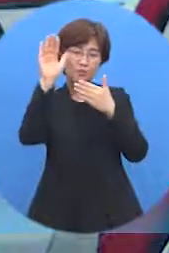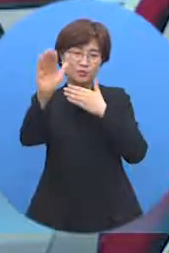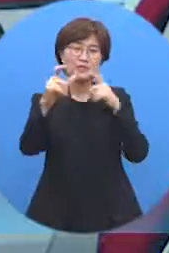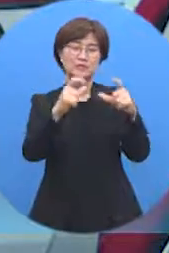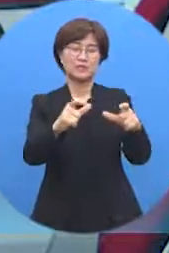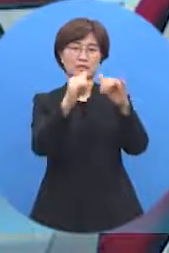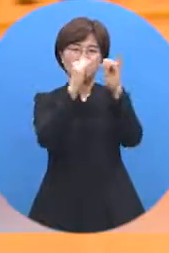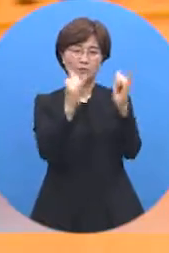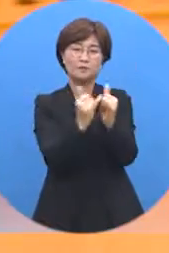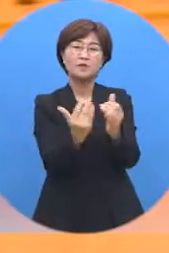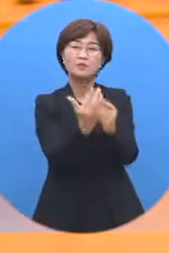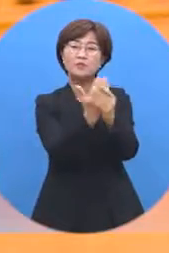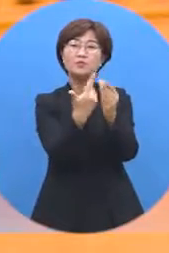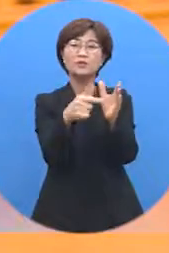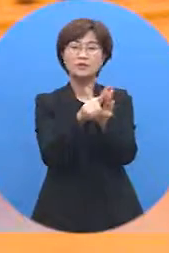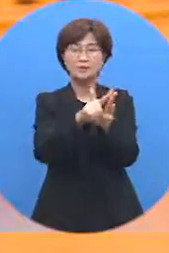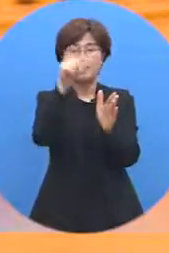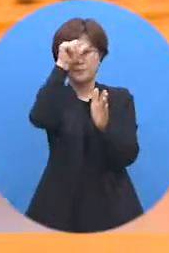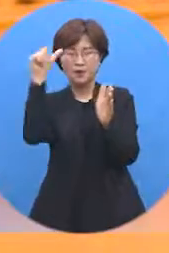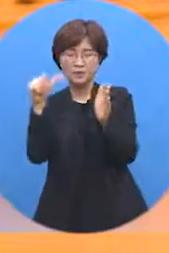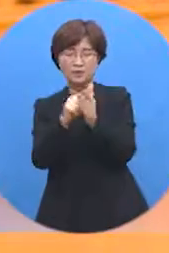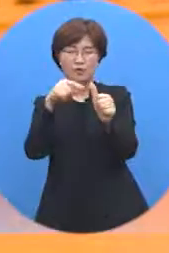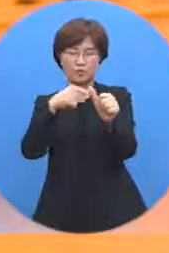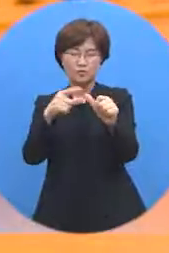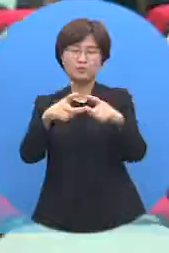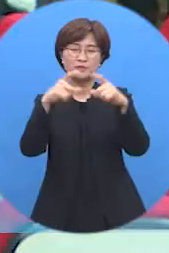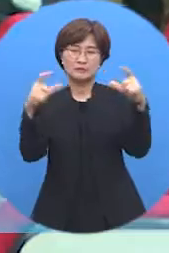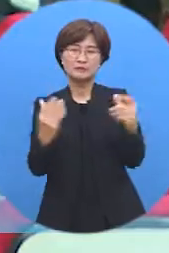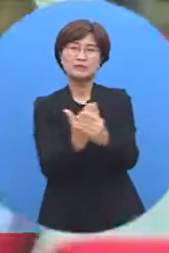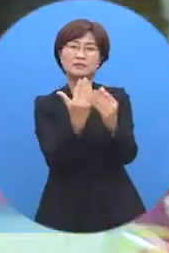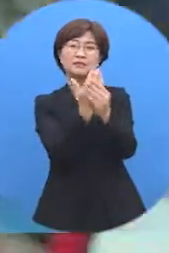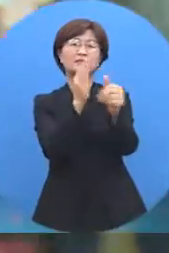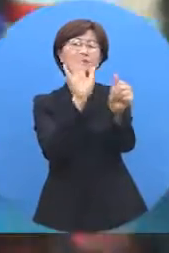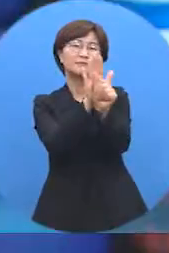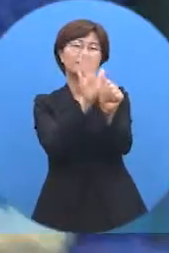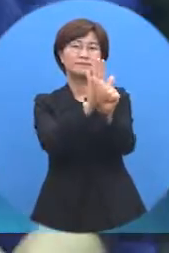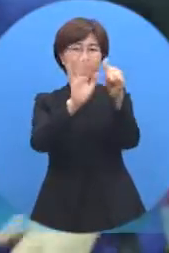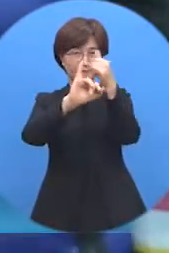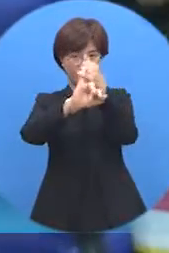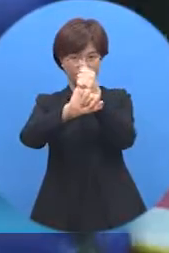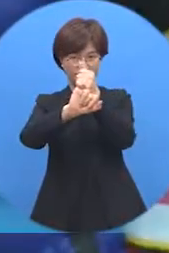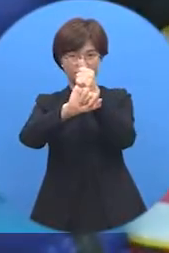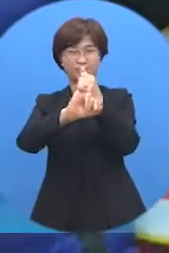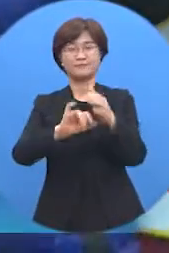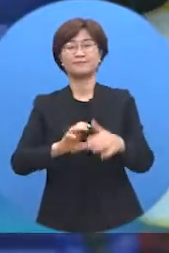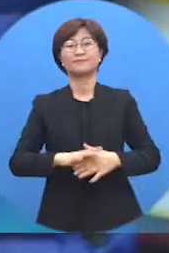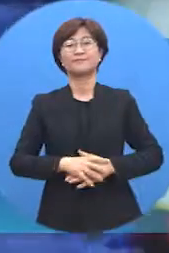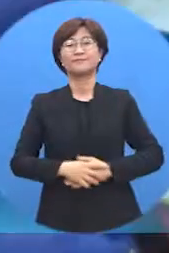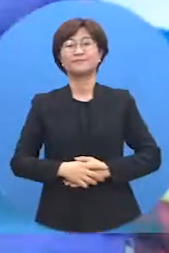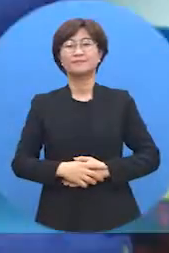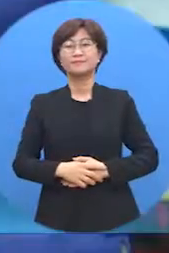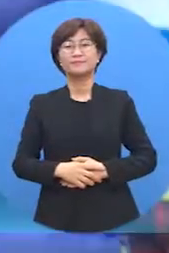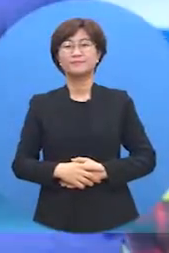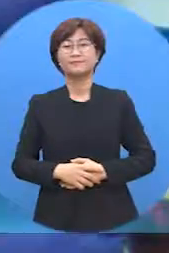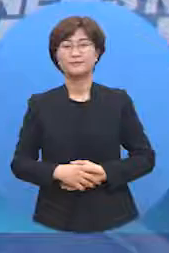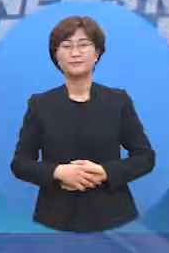앞으로도 지역사회 발전을 위한 평생교육진흥에 아낌없는 지원을 할 것을 약속했습니다.